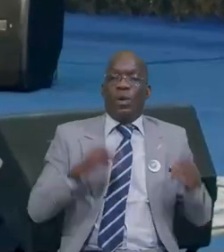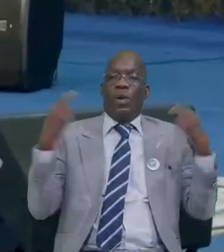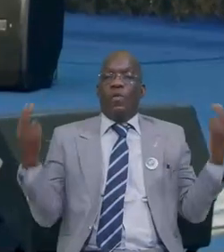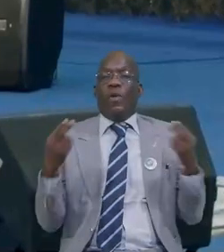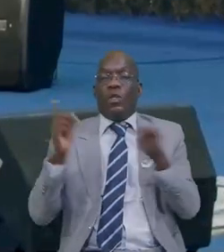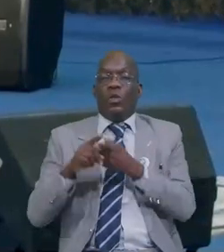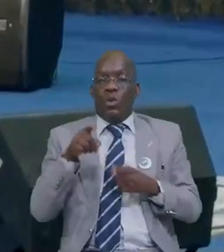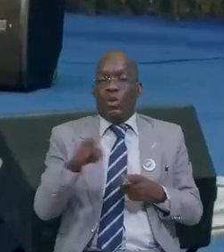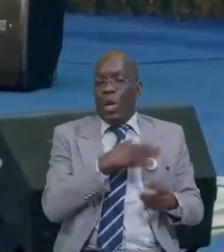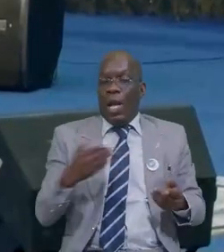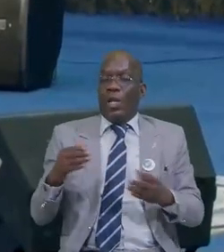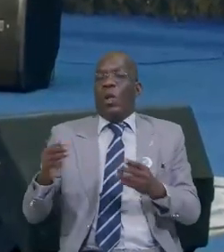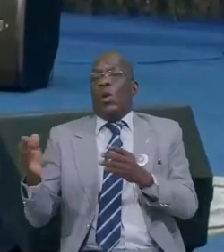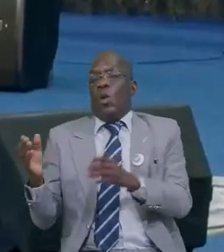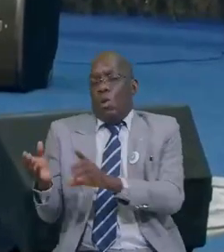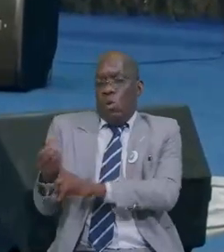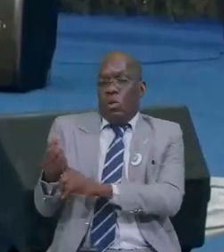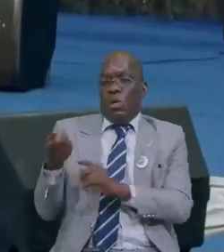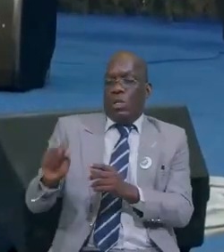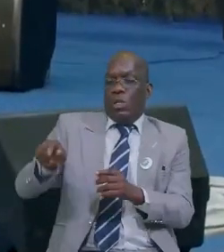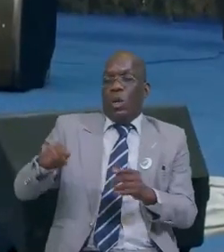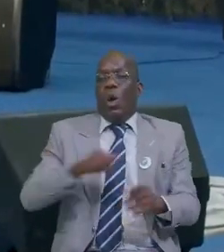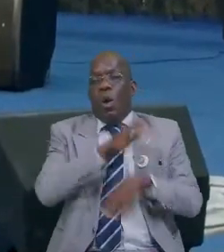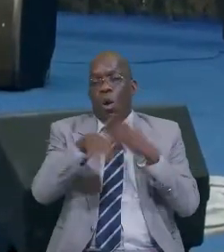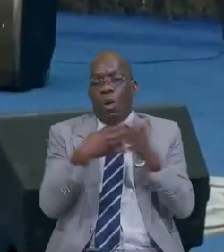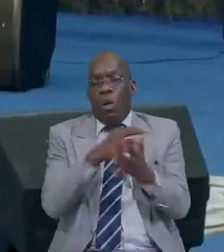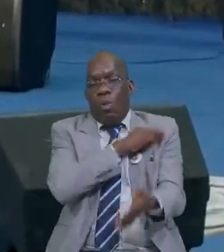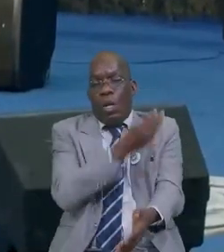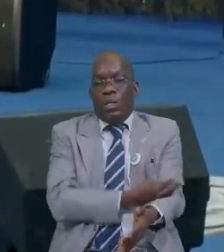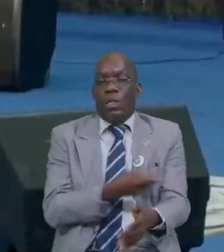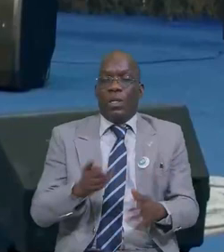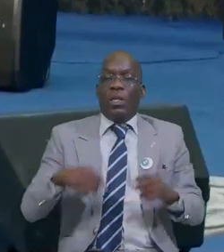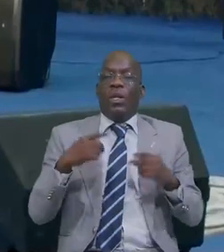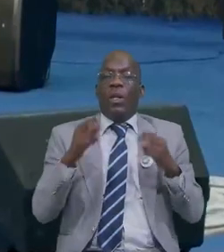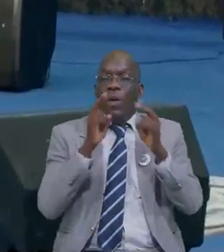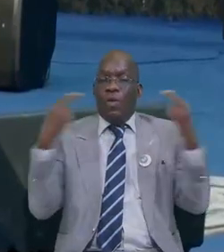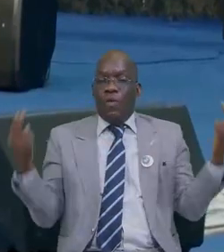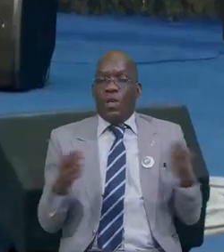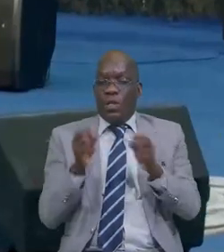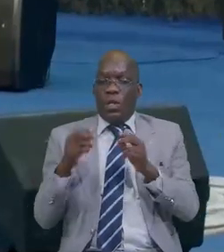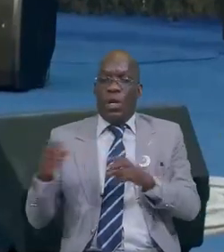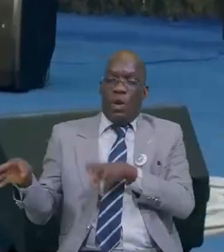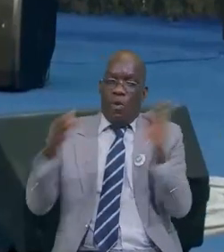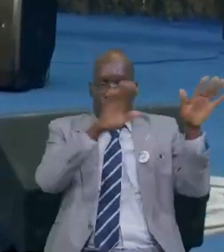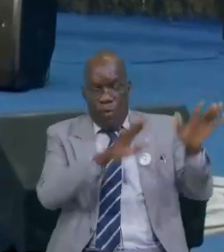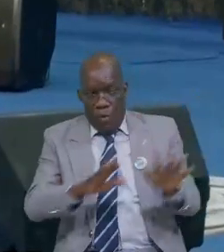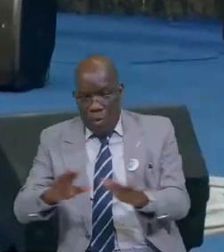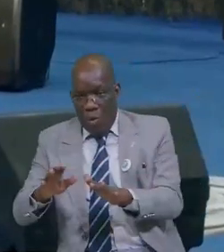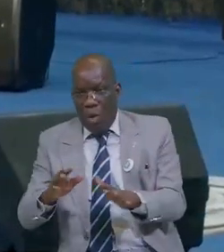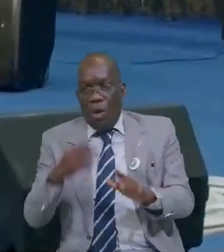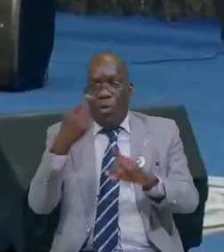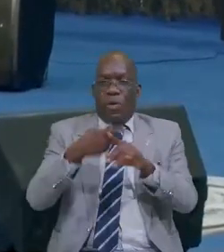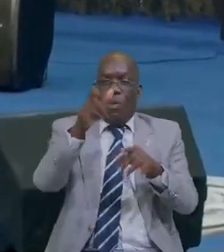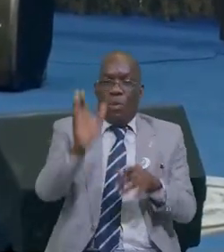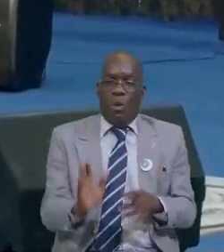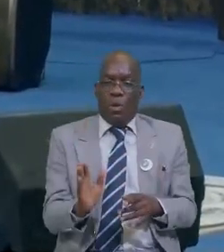main, il tient la main du Dieu Tout-Puissant, et la bénédiction coule, la victoire coule, le triomphe coule